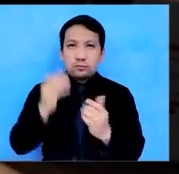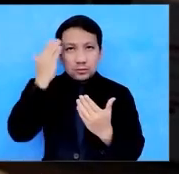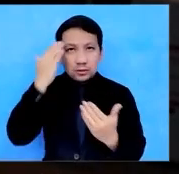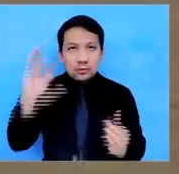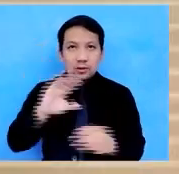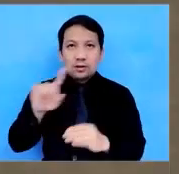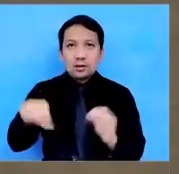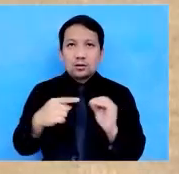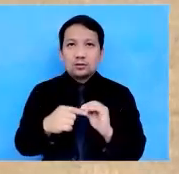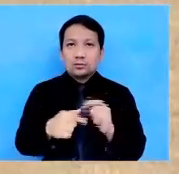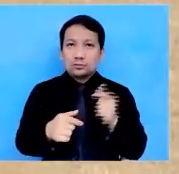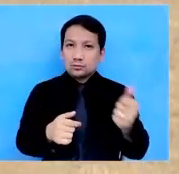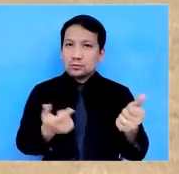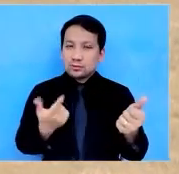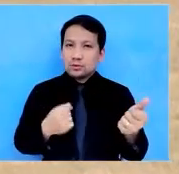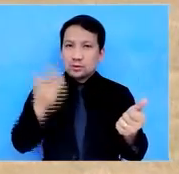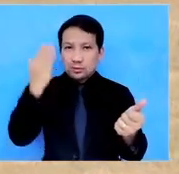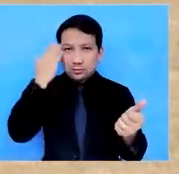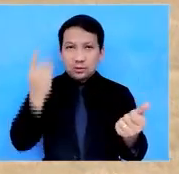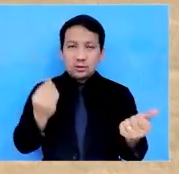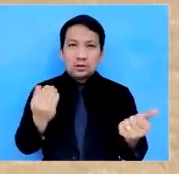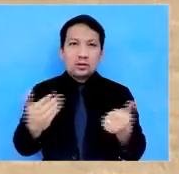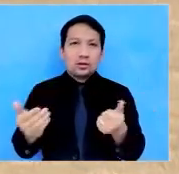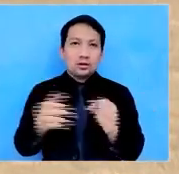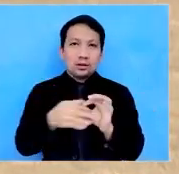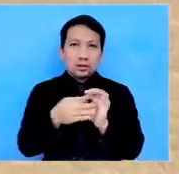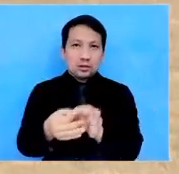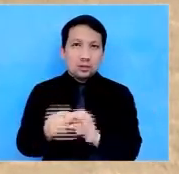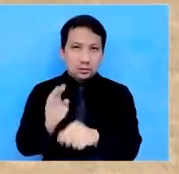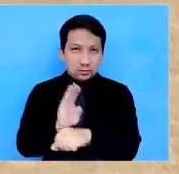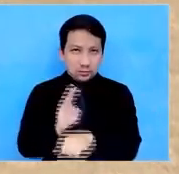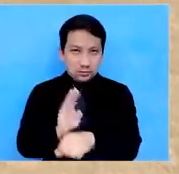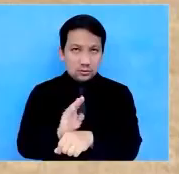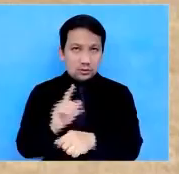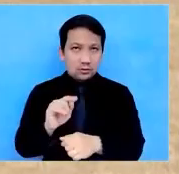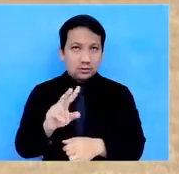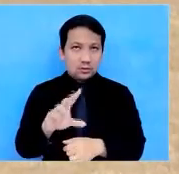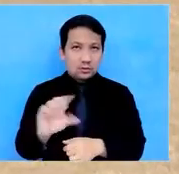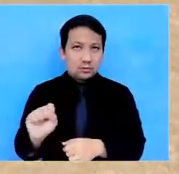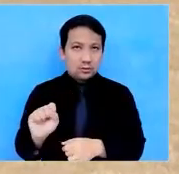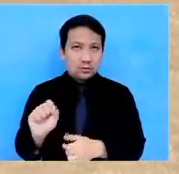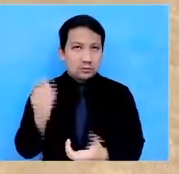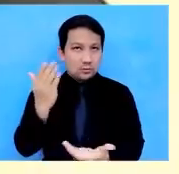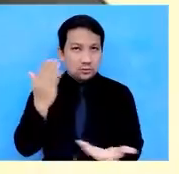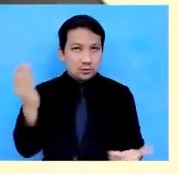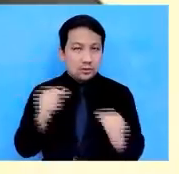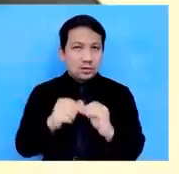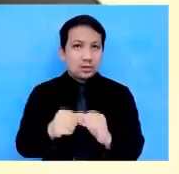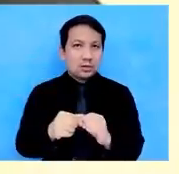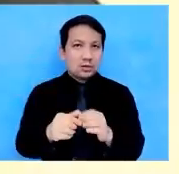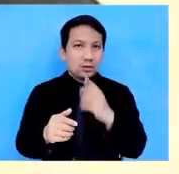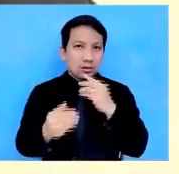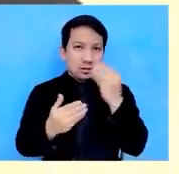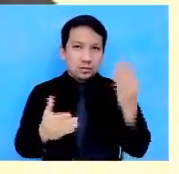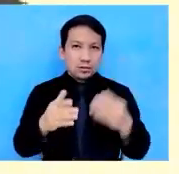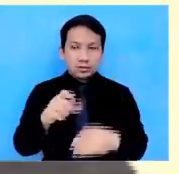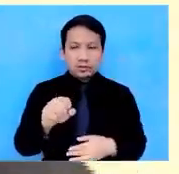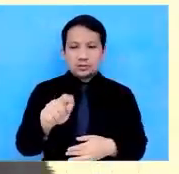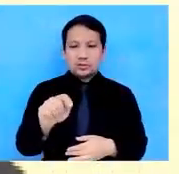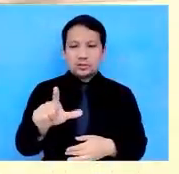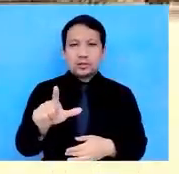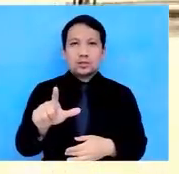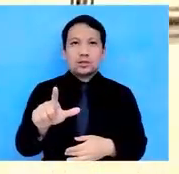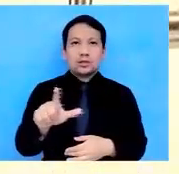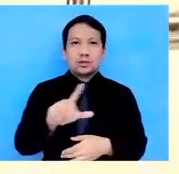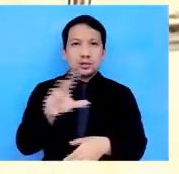what else they can do. Kabilang din sa mga negosyo ng mga Teves, ang pagiging operator ng Small Town Lottery o STL sa Negros